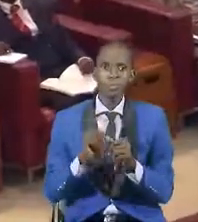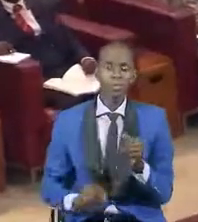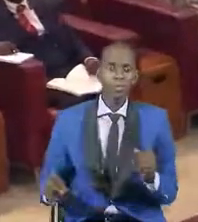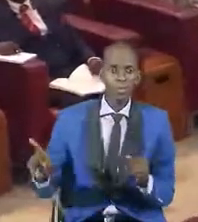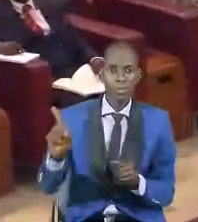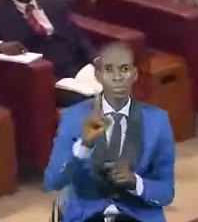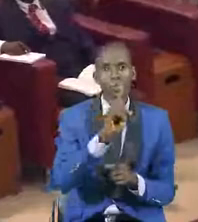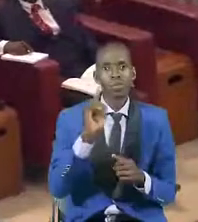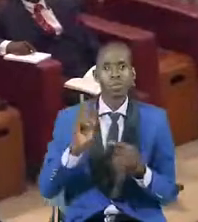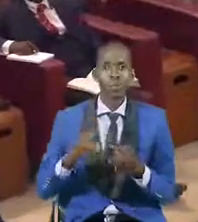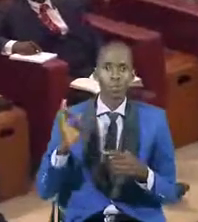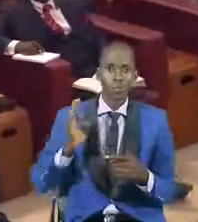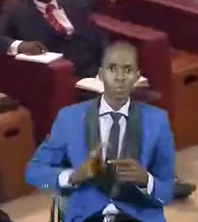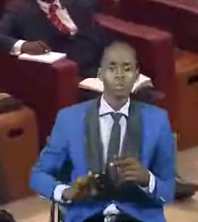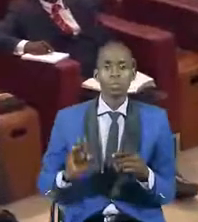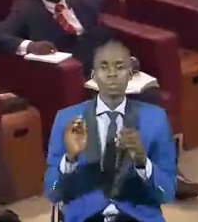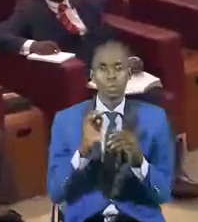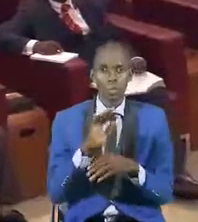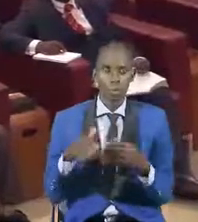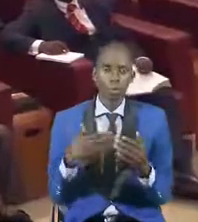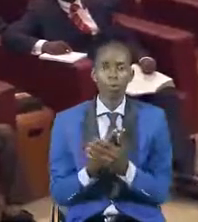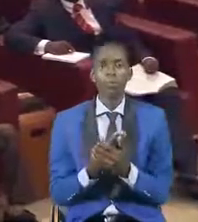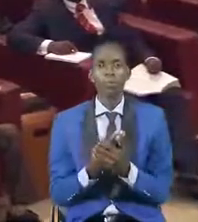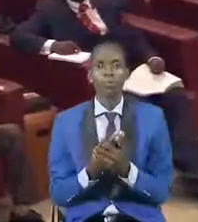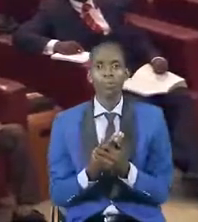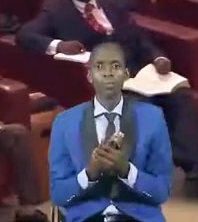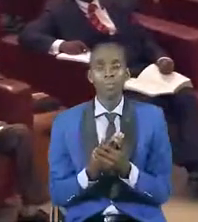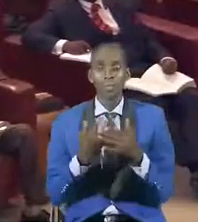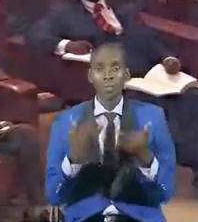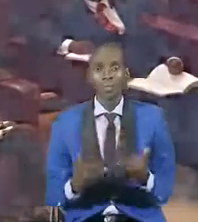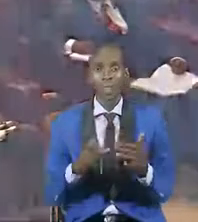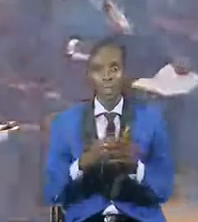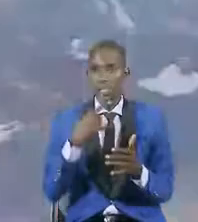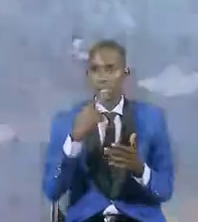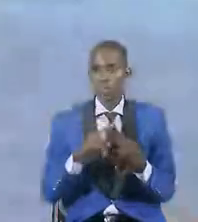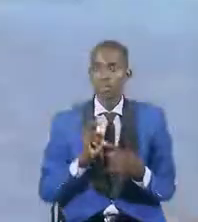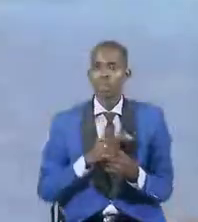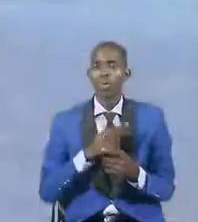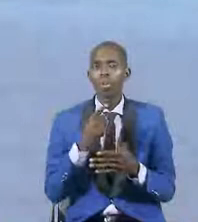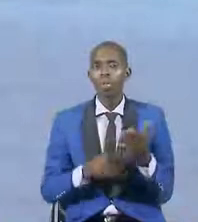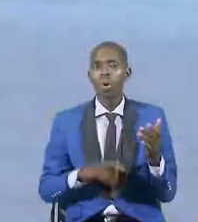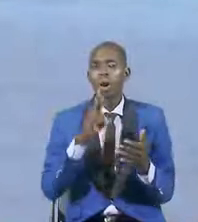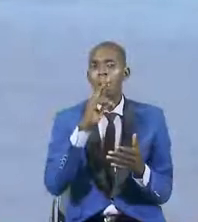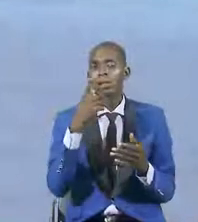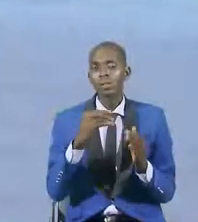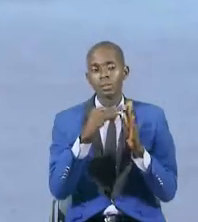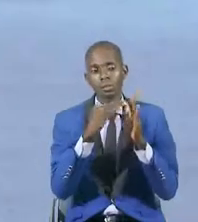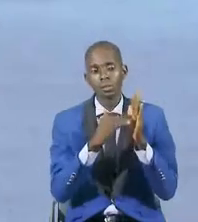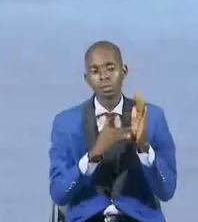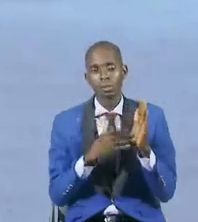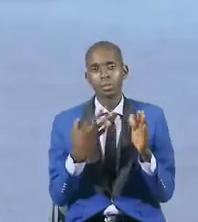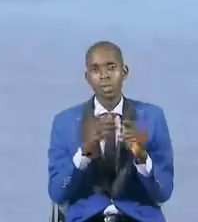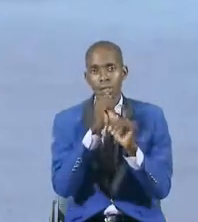et à chacun, à tous. Pour l'utilité commune, Et cela nous dit ce que sont ces